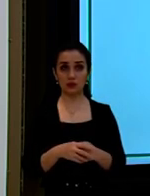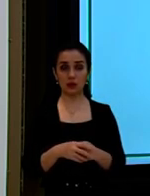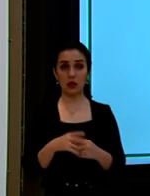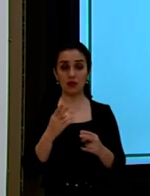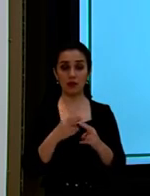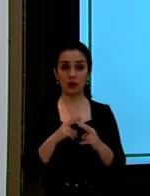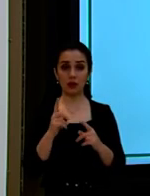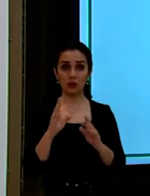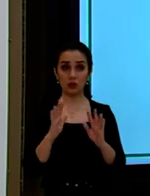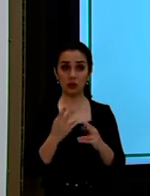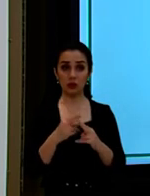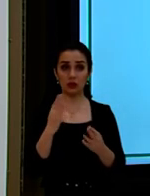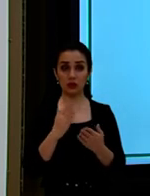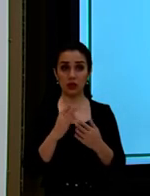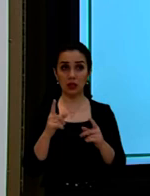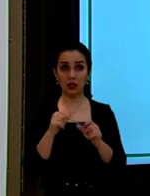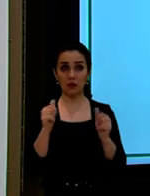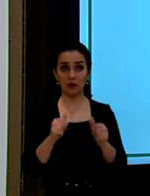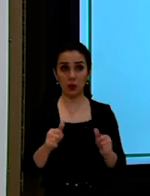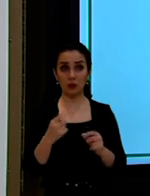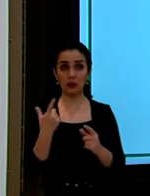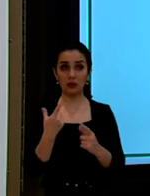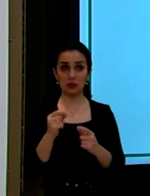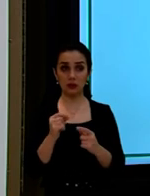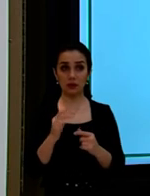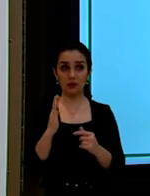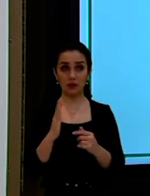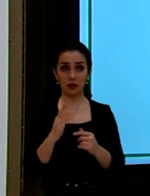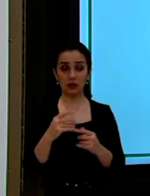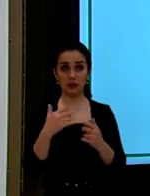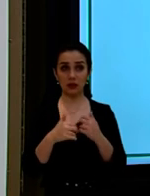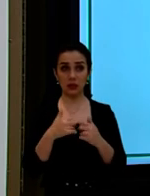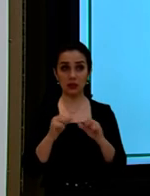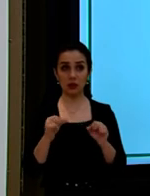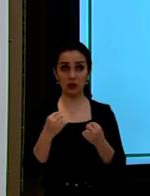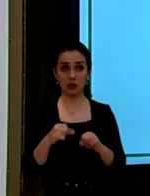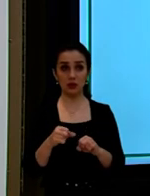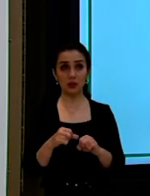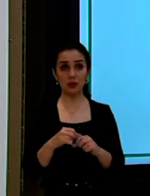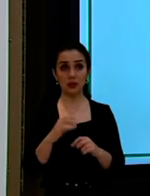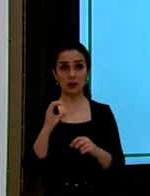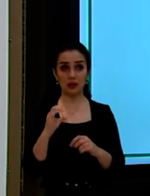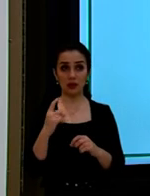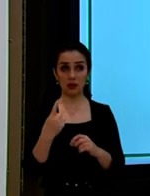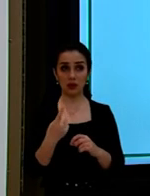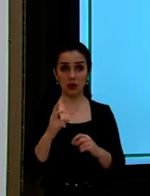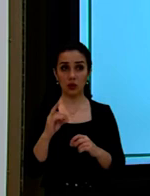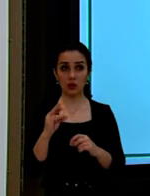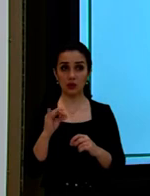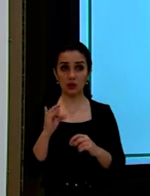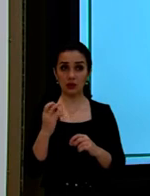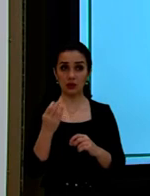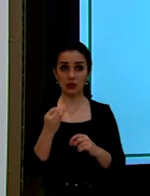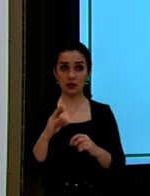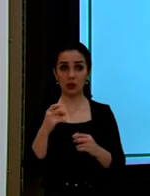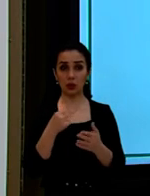данном случае у вас представлена формула где в средняя скорость реакции c1 концентрация до